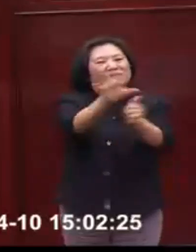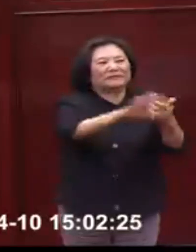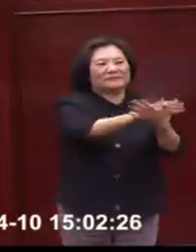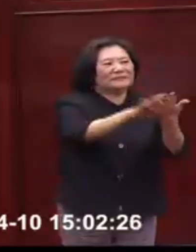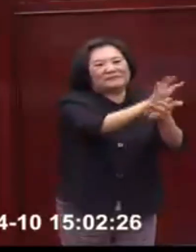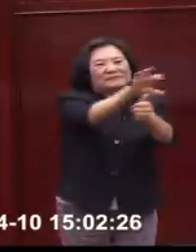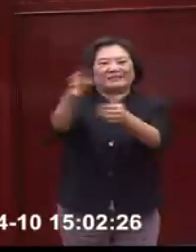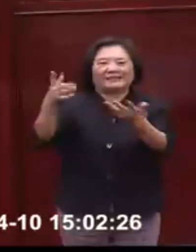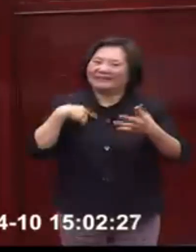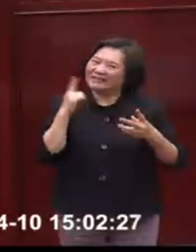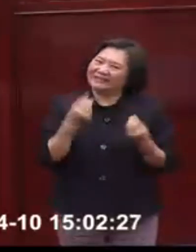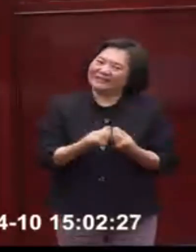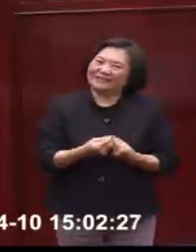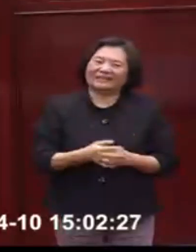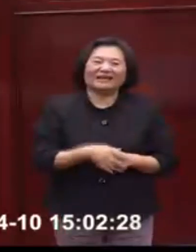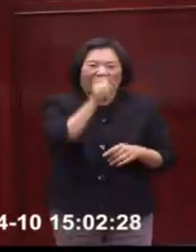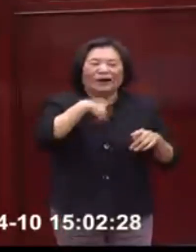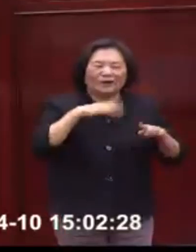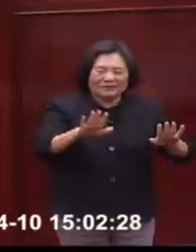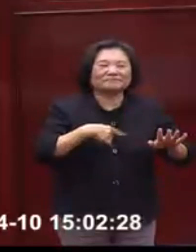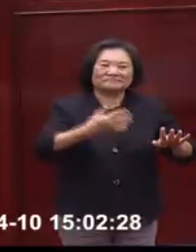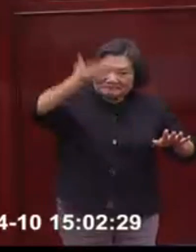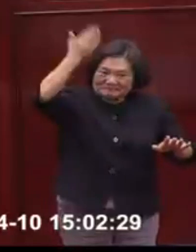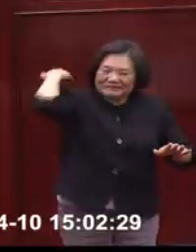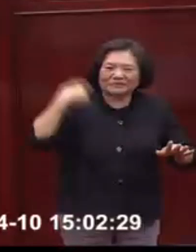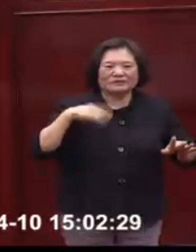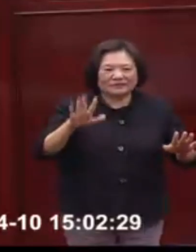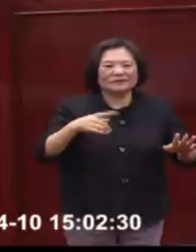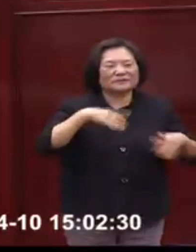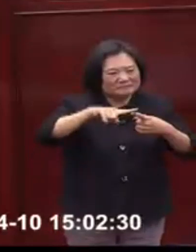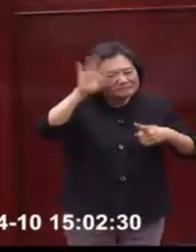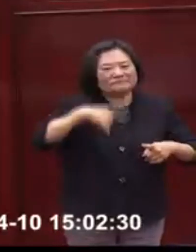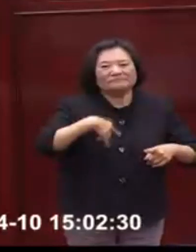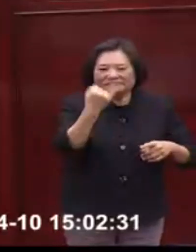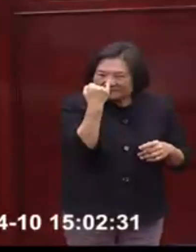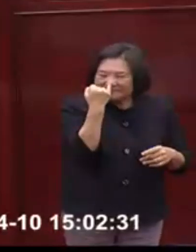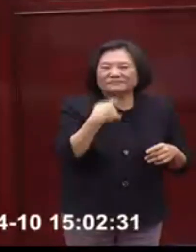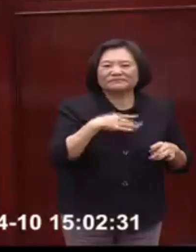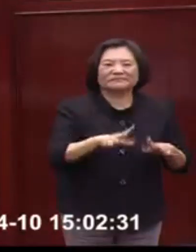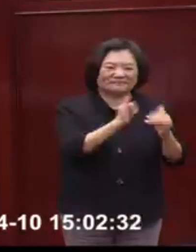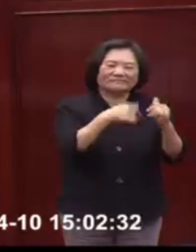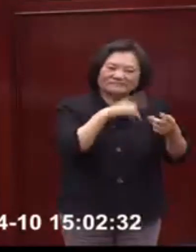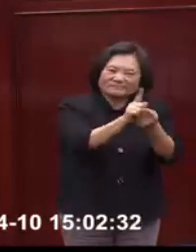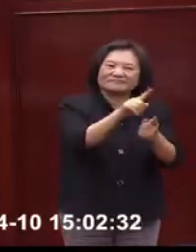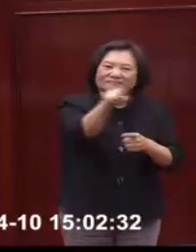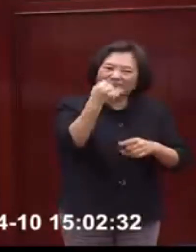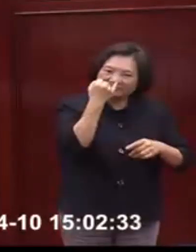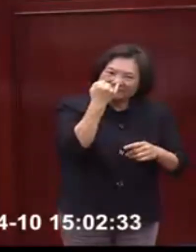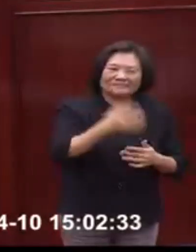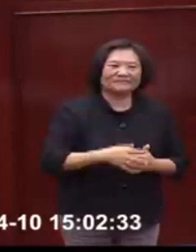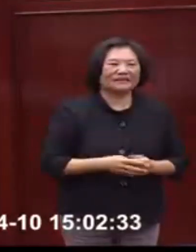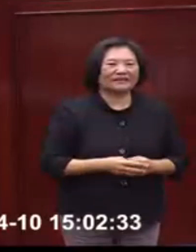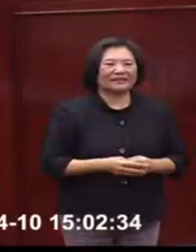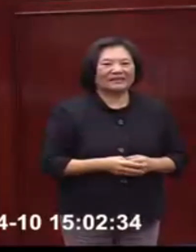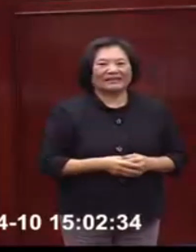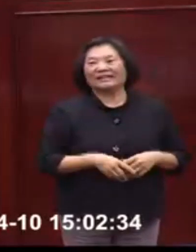好，这个我都愿意对过去的这种言语哦，有不当的地方哦，都可以跟这个社会哦道歉，我会努力改进。不过